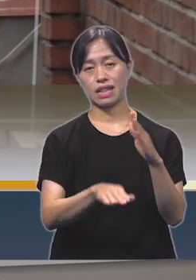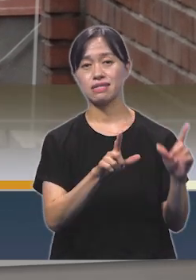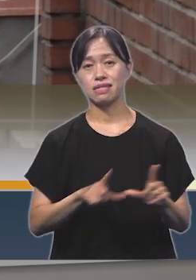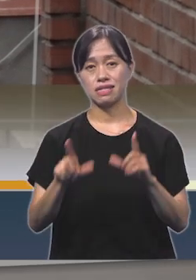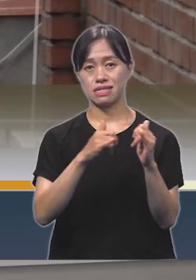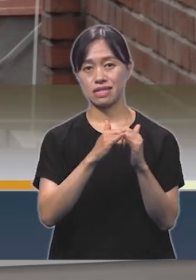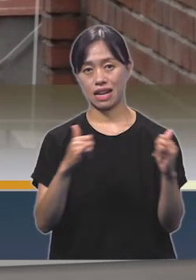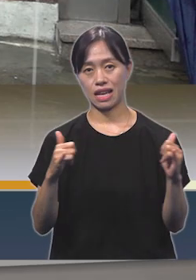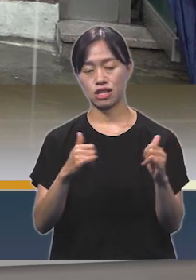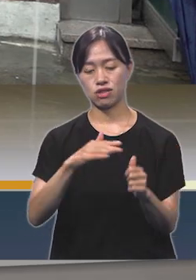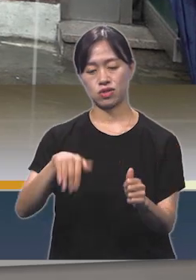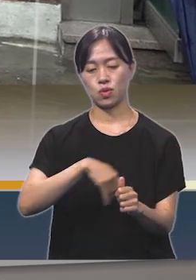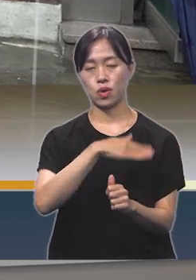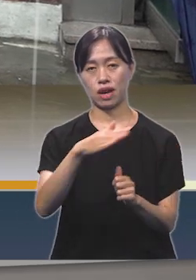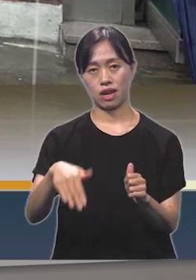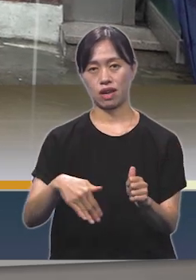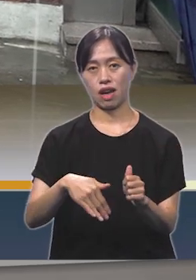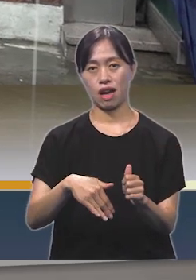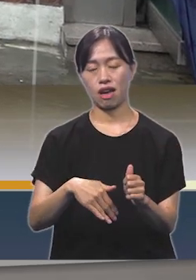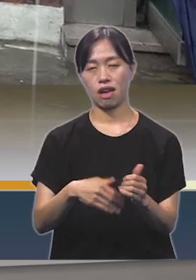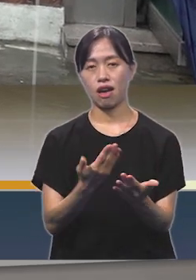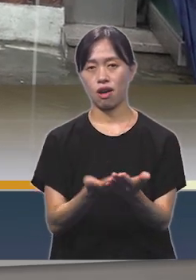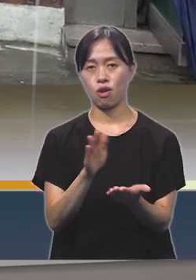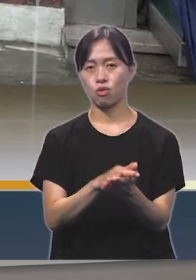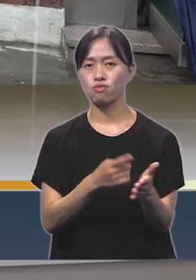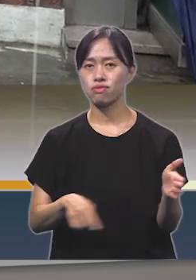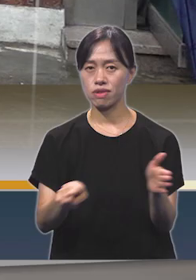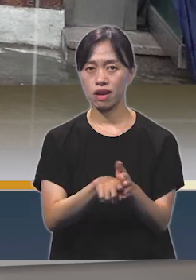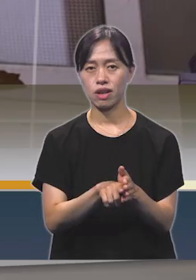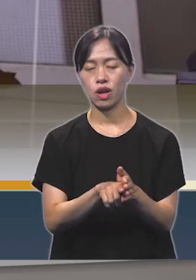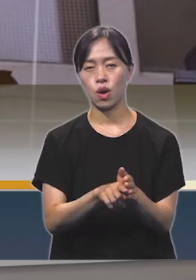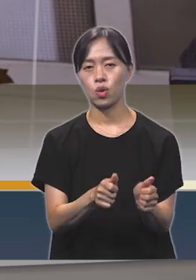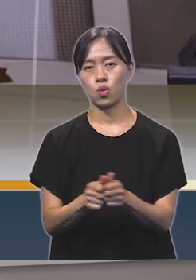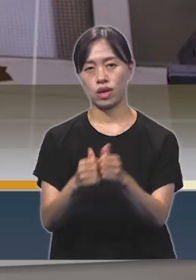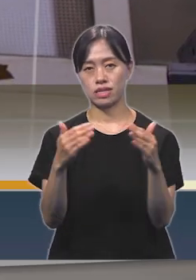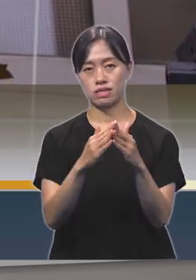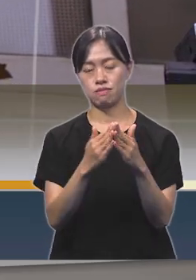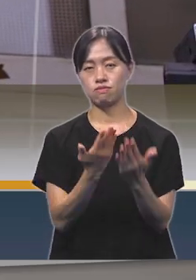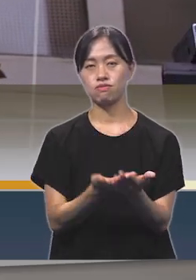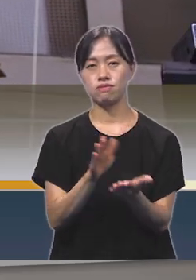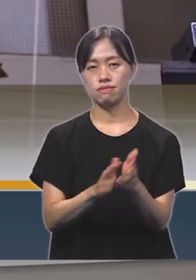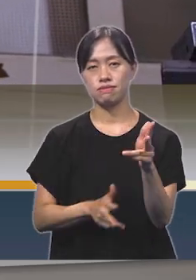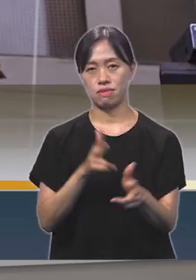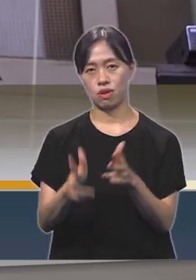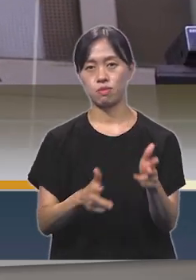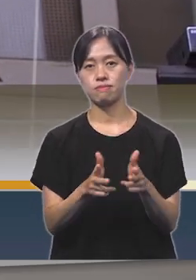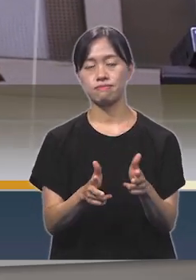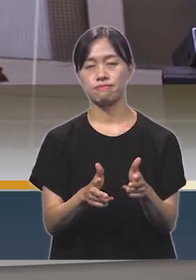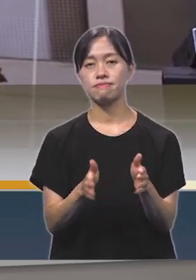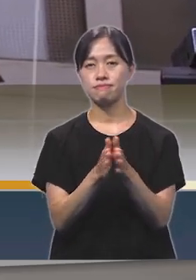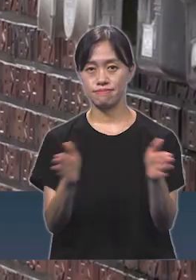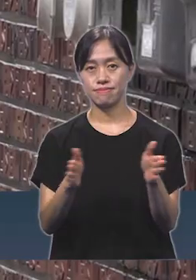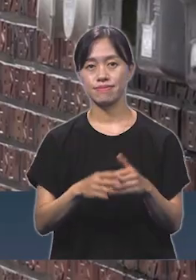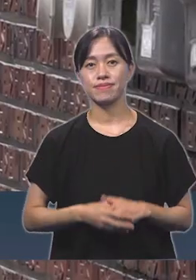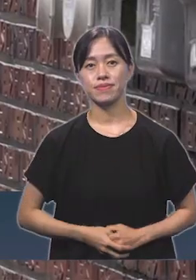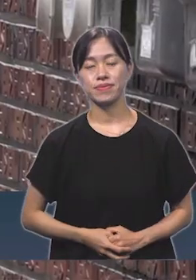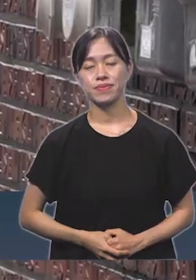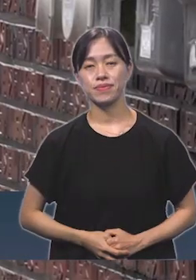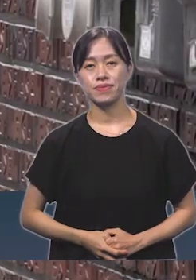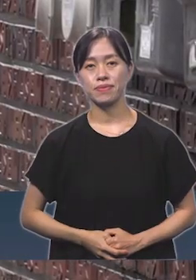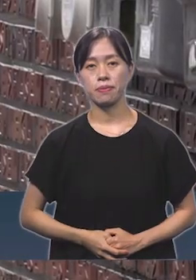군은 반지하 주택에 거주하는 주민들의 주거환경 개선을 위해서 동행 집수리 사업을 추진합니다